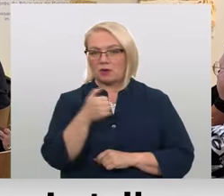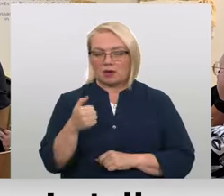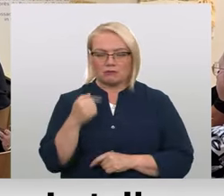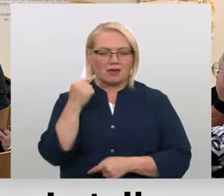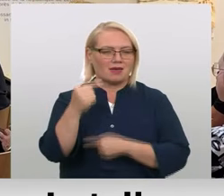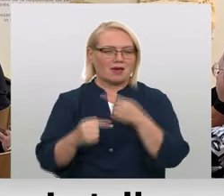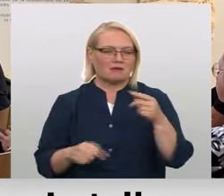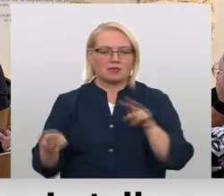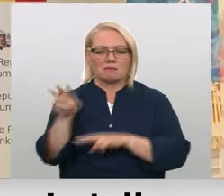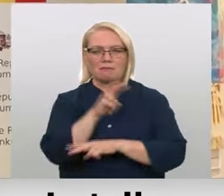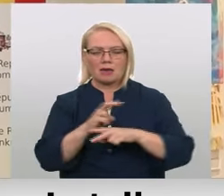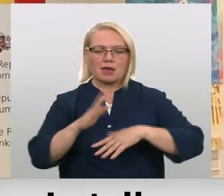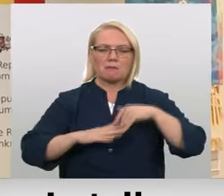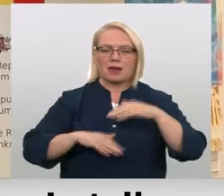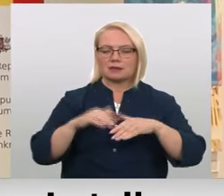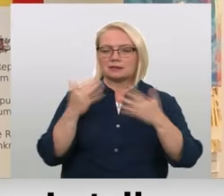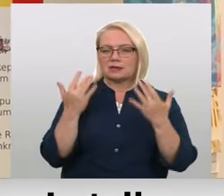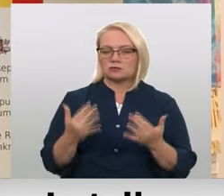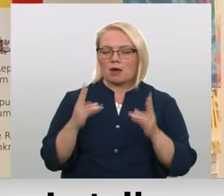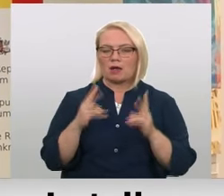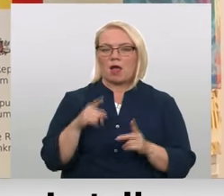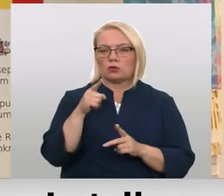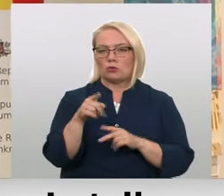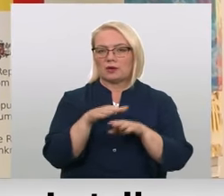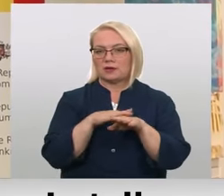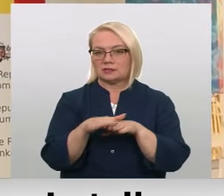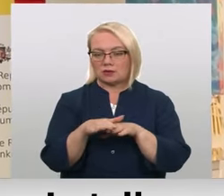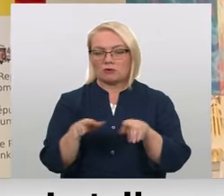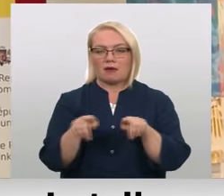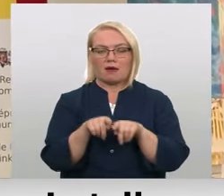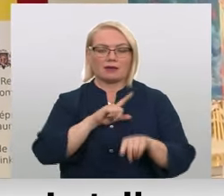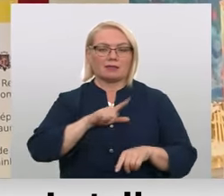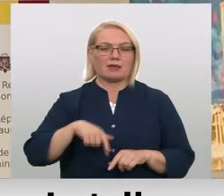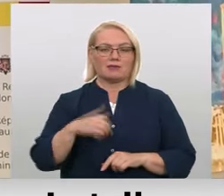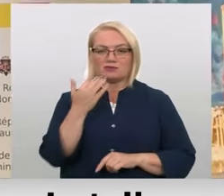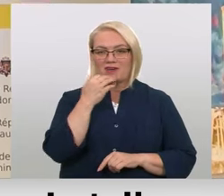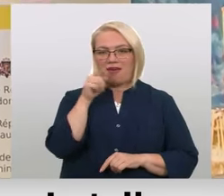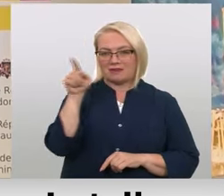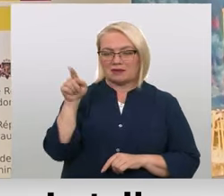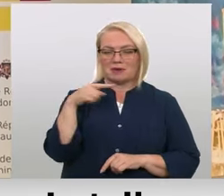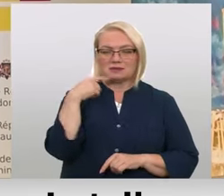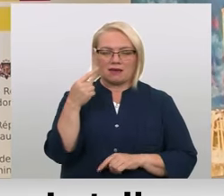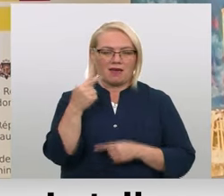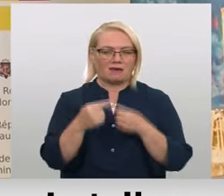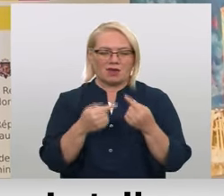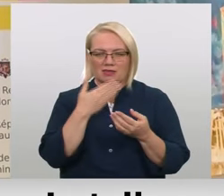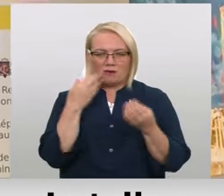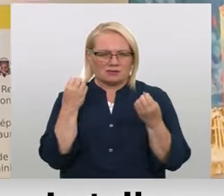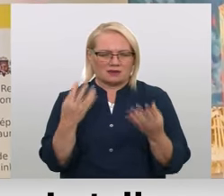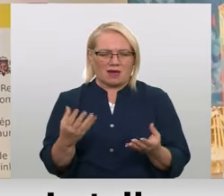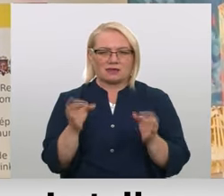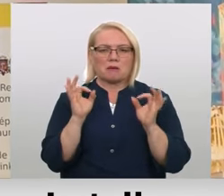aizvien tiek meklēti praktiski risinājumi, kā to īstenot. Arī latvieši ārzemēs norādīja, ka viņiem aizvien neskaidra ir